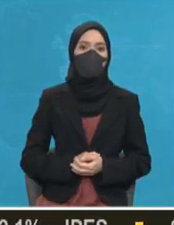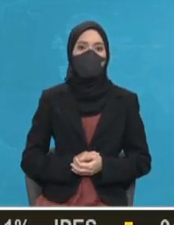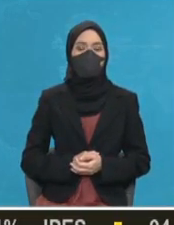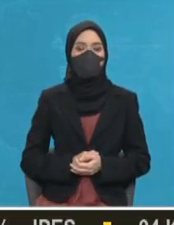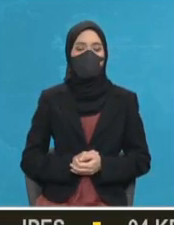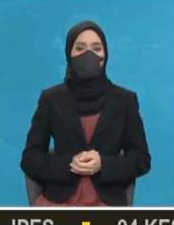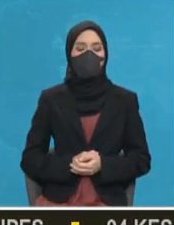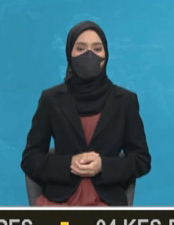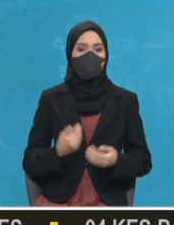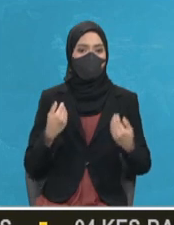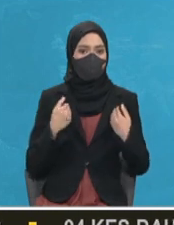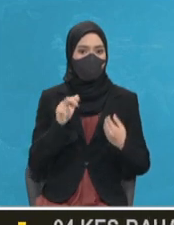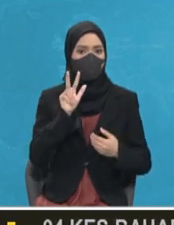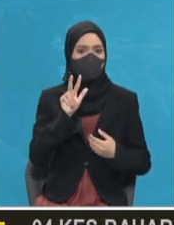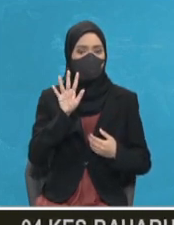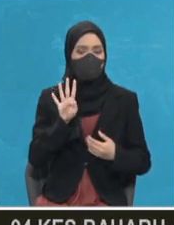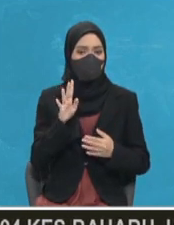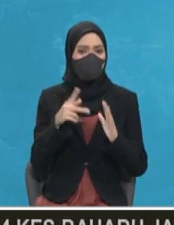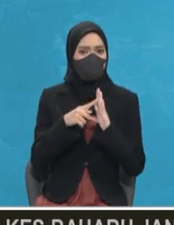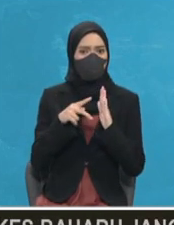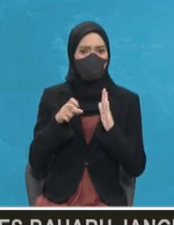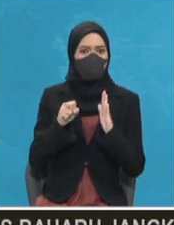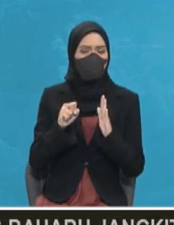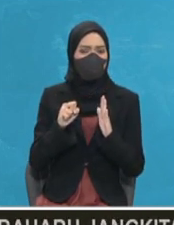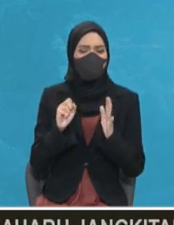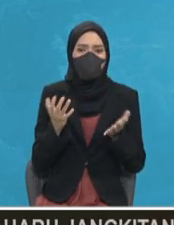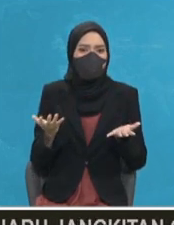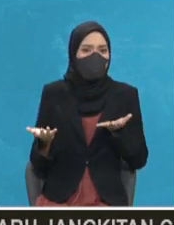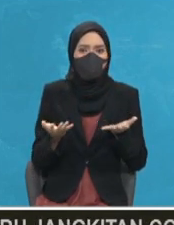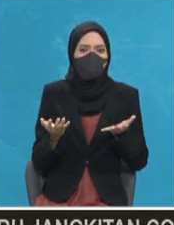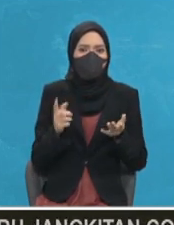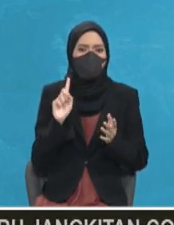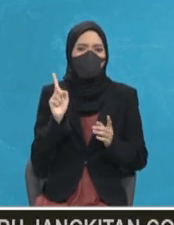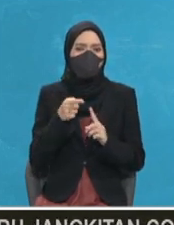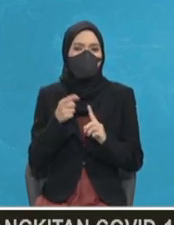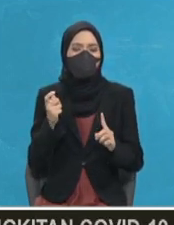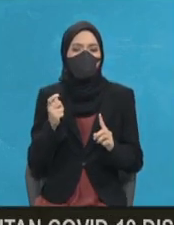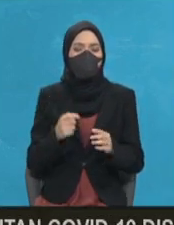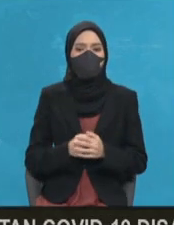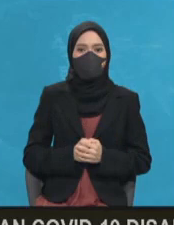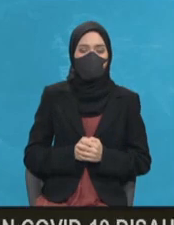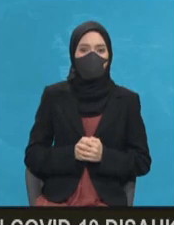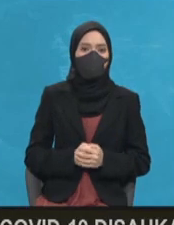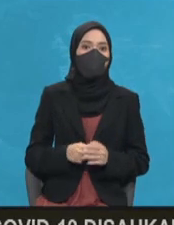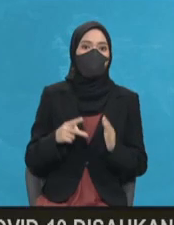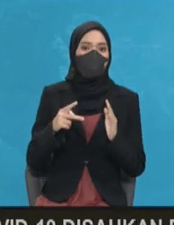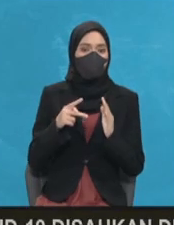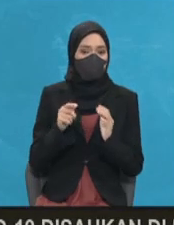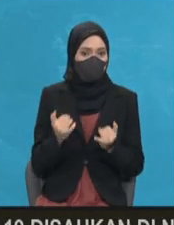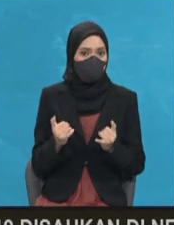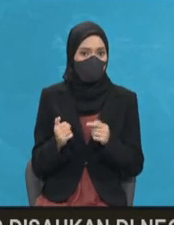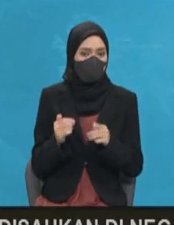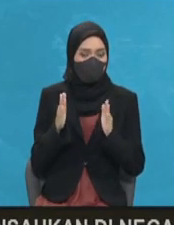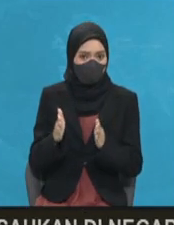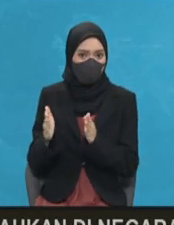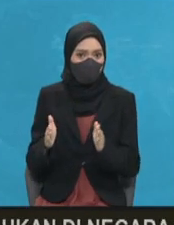Ayo mendekat terdapat 30 casing masih belum diketahui sumber jahitannya SKS dalam Cluster Cluster aktif ini adalah mereka yang sedang menjalin kolenkim